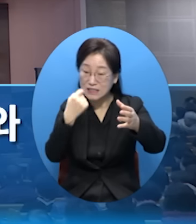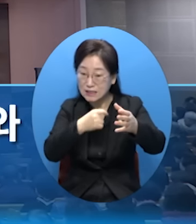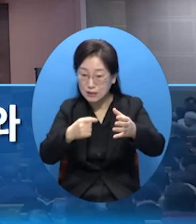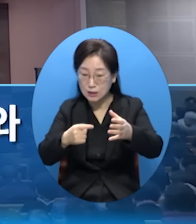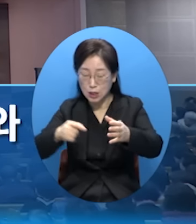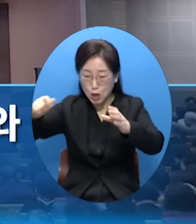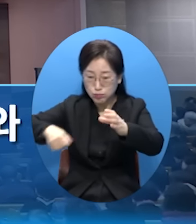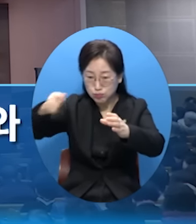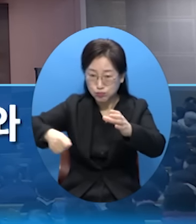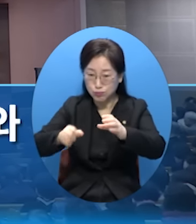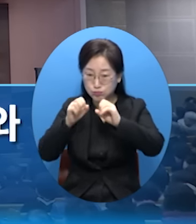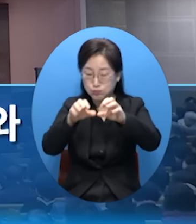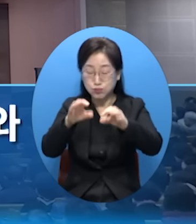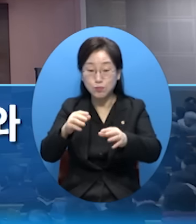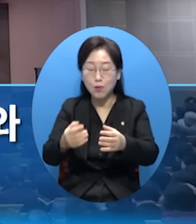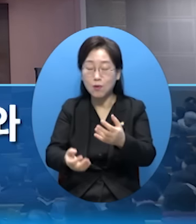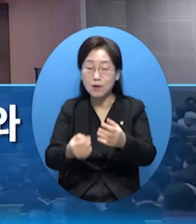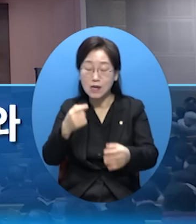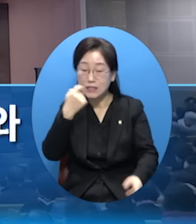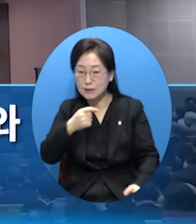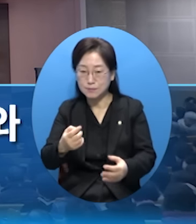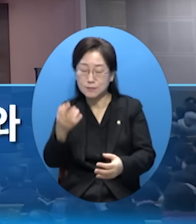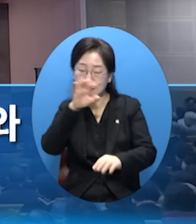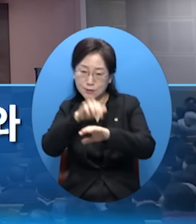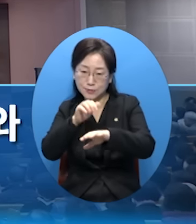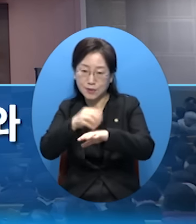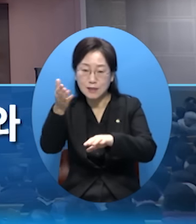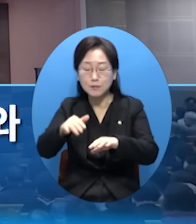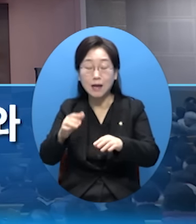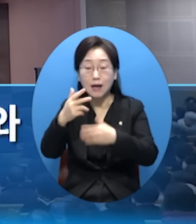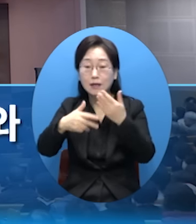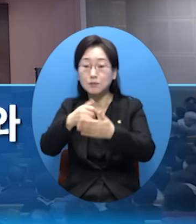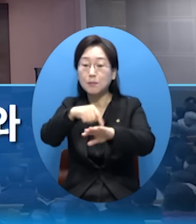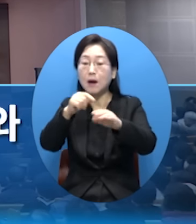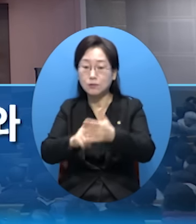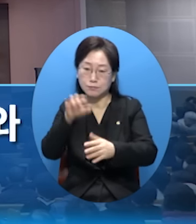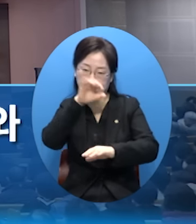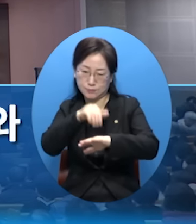연단하거니와 여호와 야훼는 마음을 연단하시느니라.